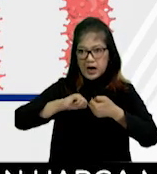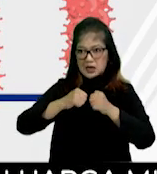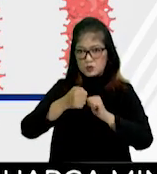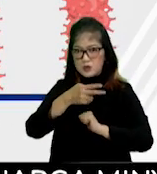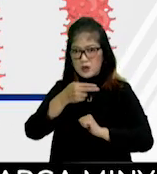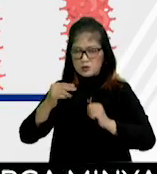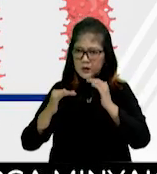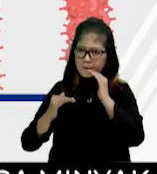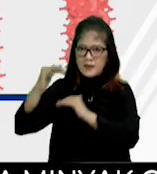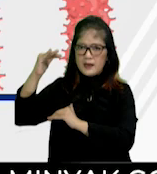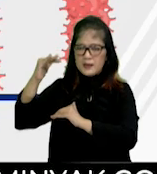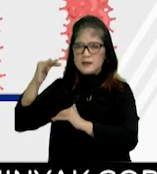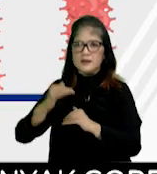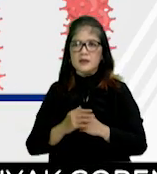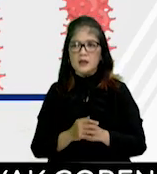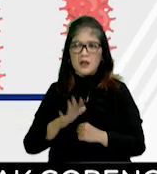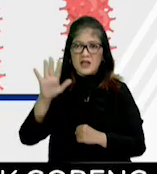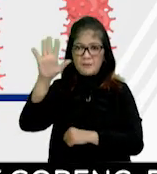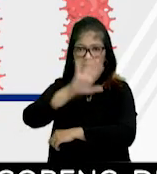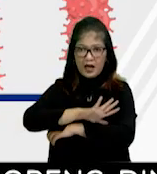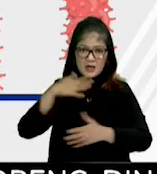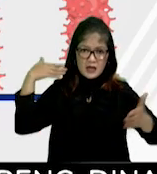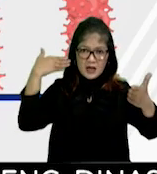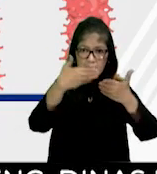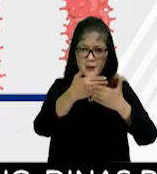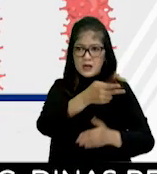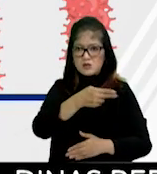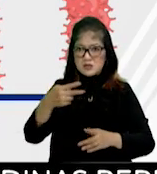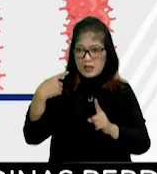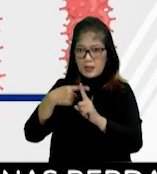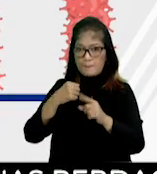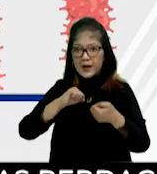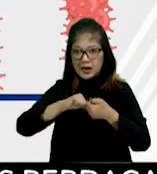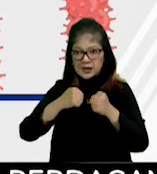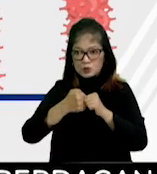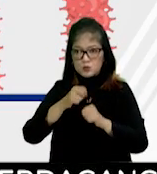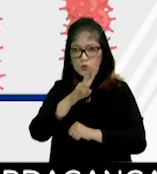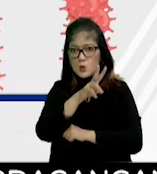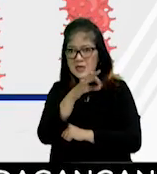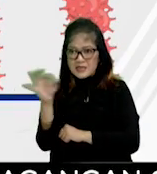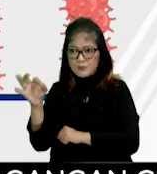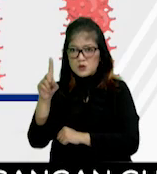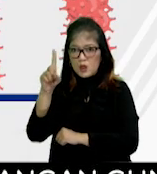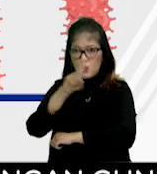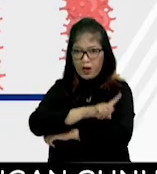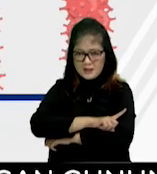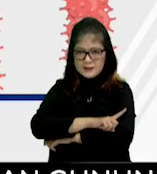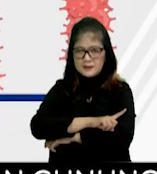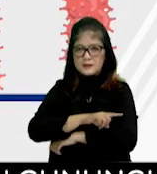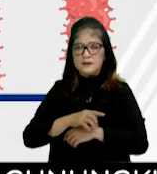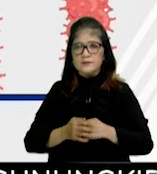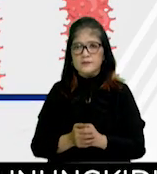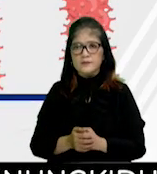Indonesia. Dalam 5 hari terakhir, Indonesia selalu mencatatkan tambahan kasus di atas 2.000 kasus per hari. Bahkan tambahan kasus dalam 3